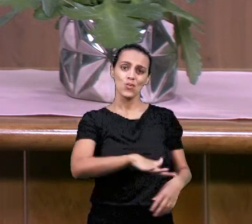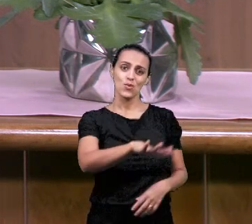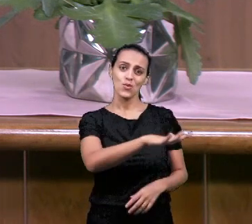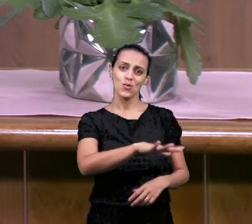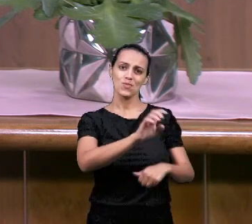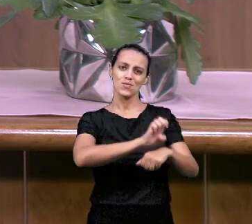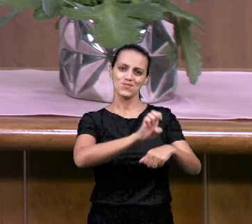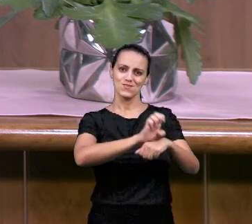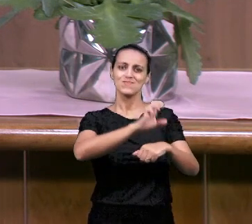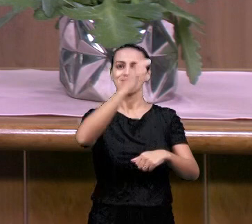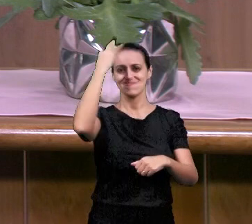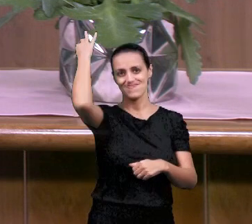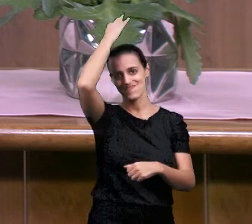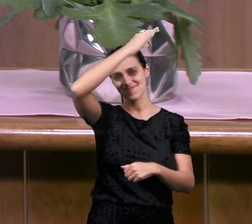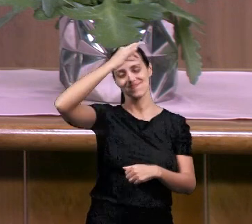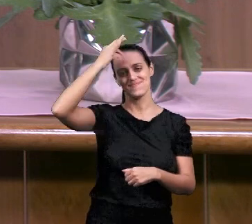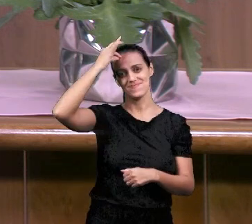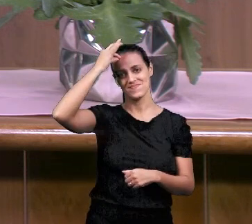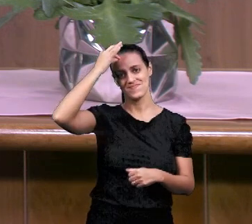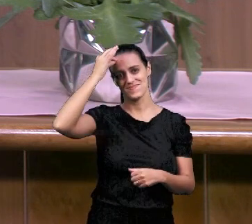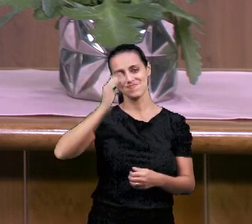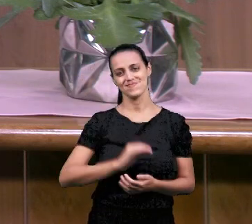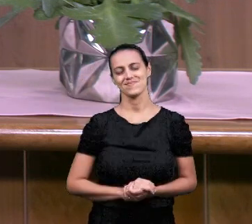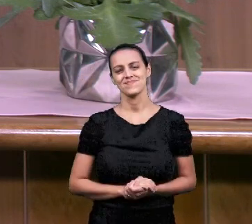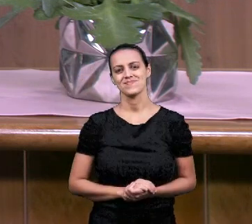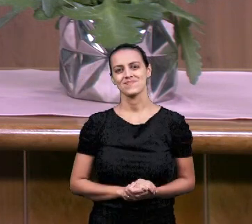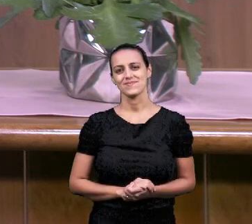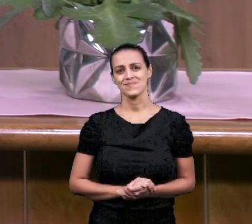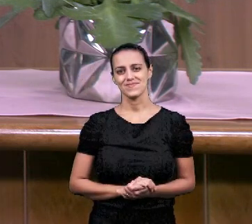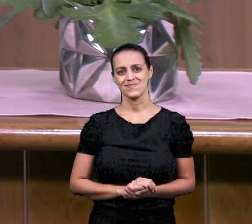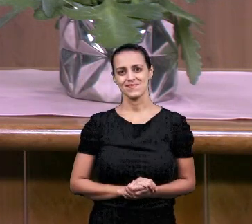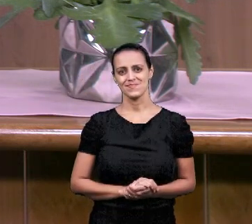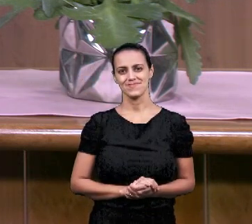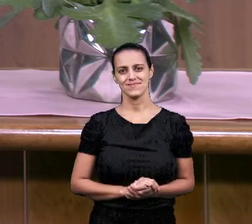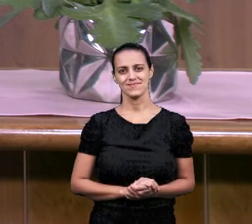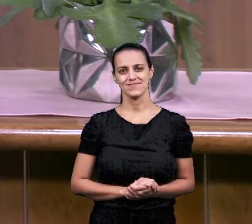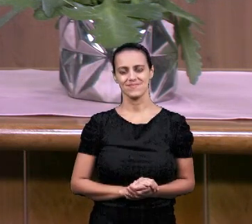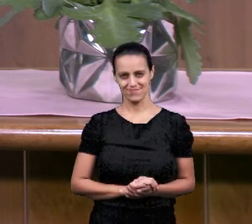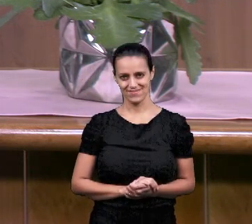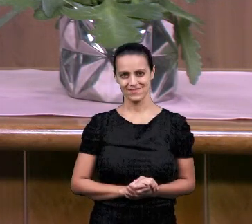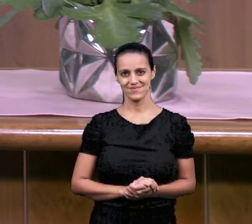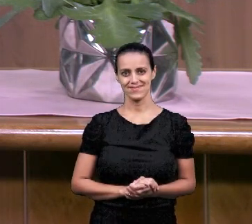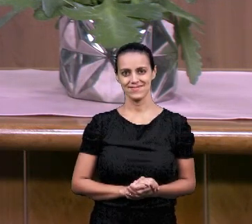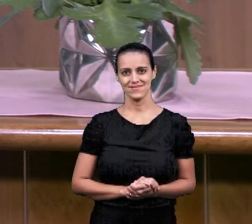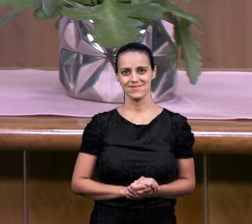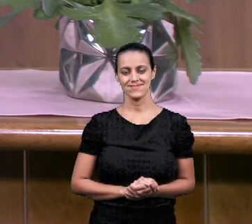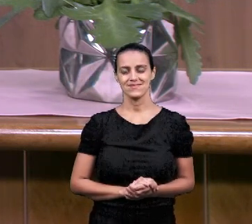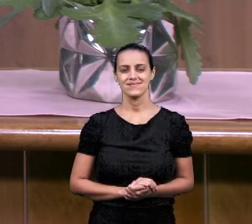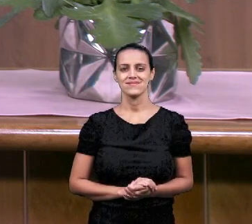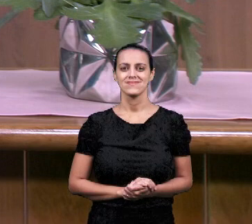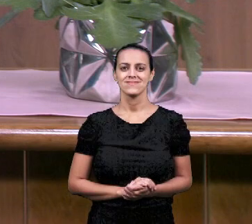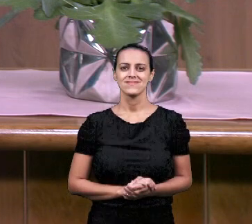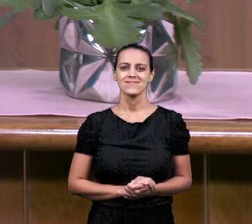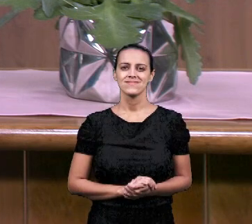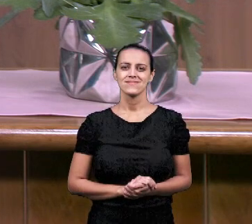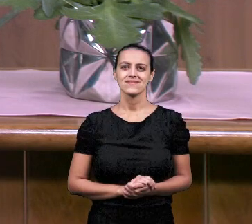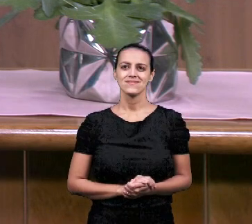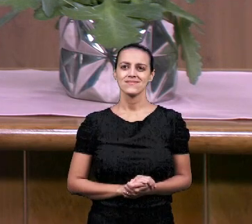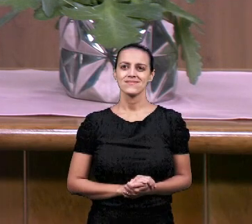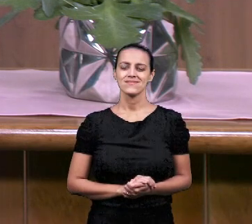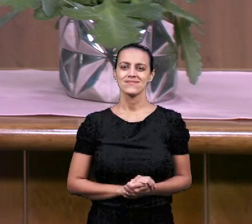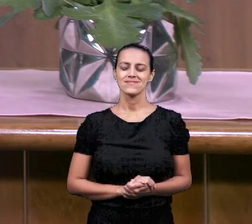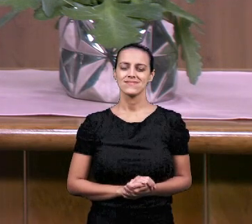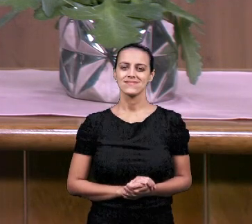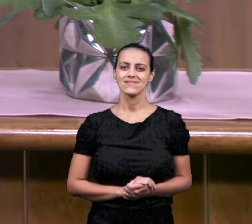ce culte va être disponibilisé seulement pour les frères et sœurs de la région métropolitaine de Victoria. Nous rappelons